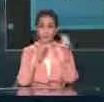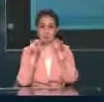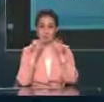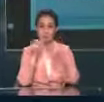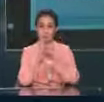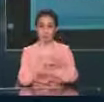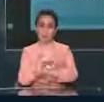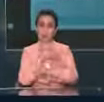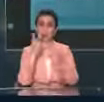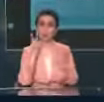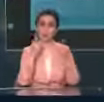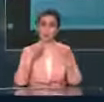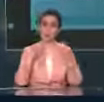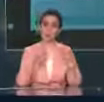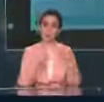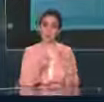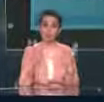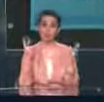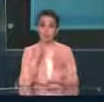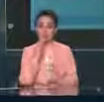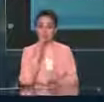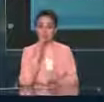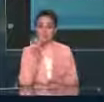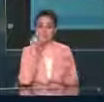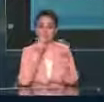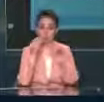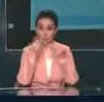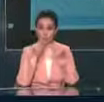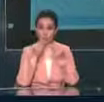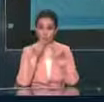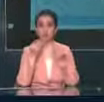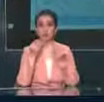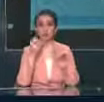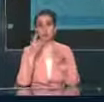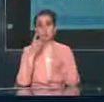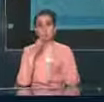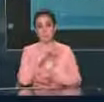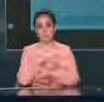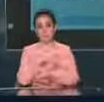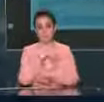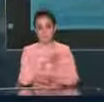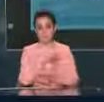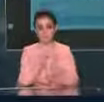нужно изменить нужно сказать место искусного искусственного меха